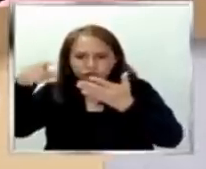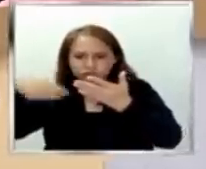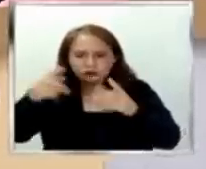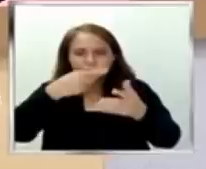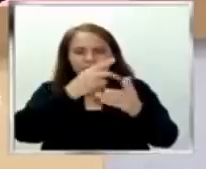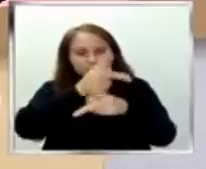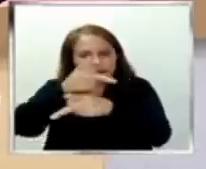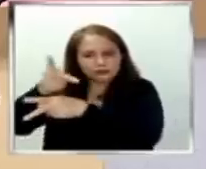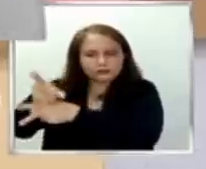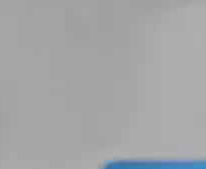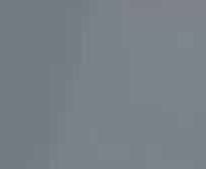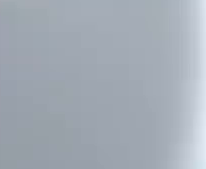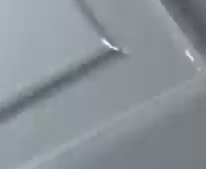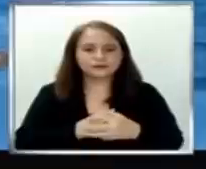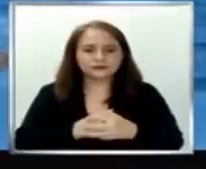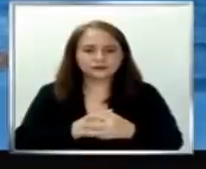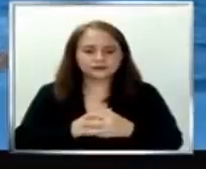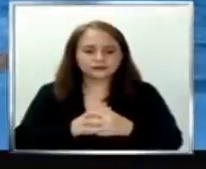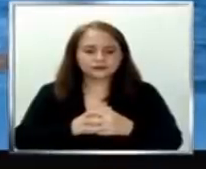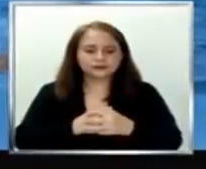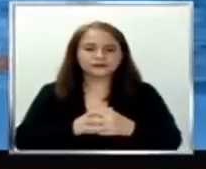si Bernadette Reyes.